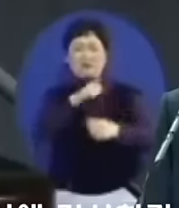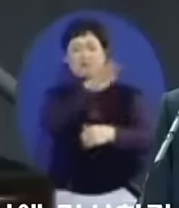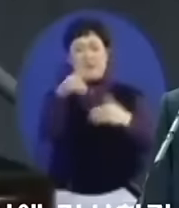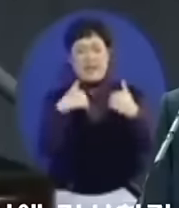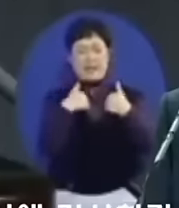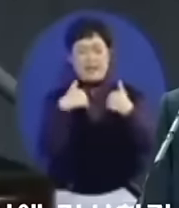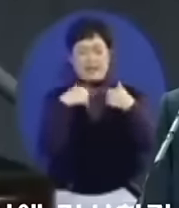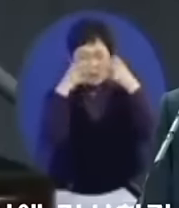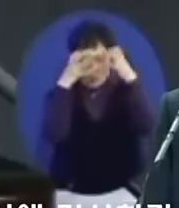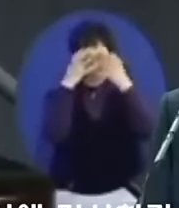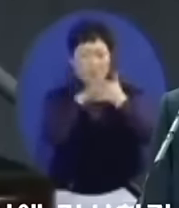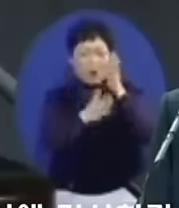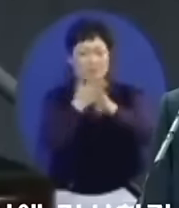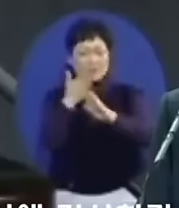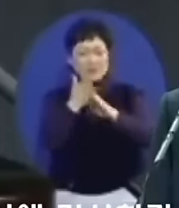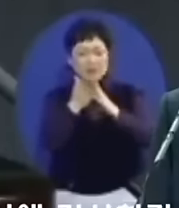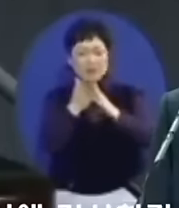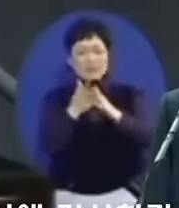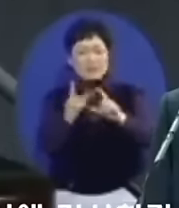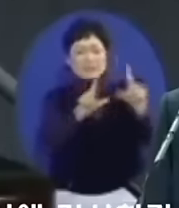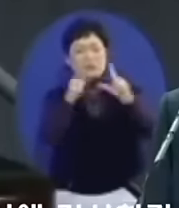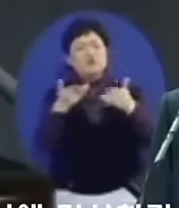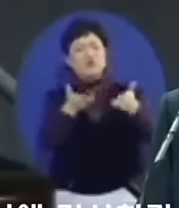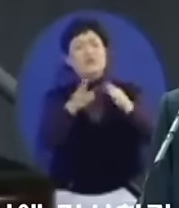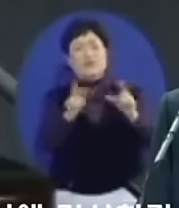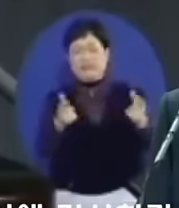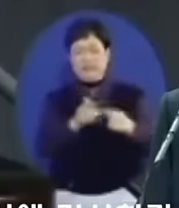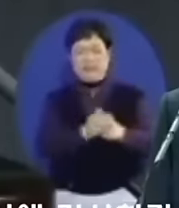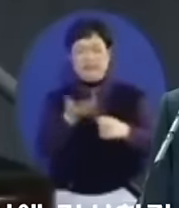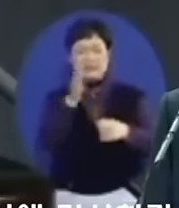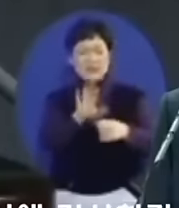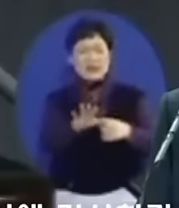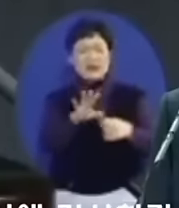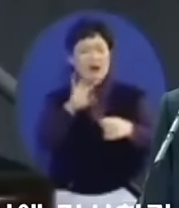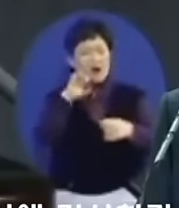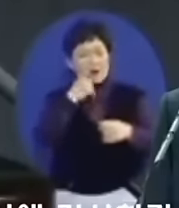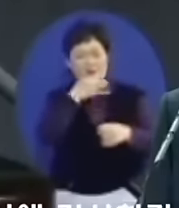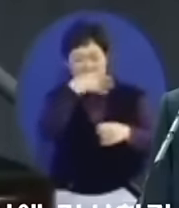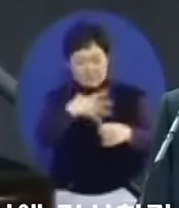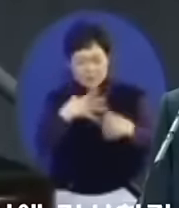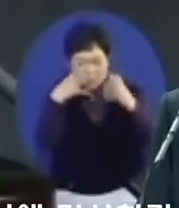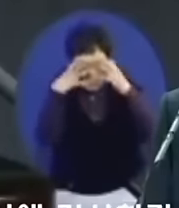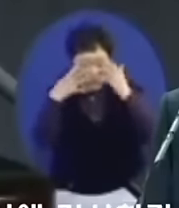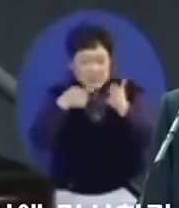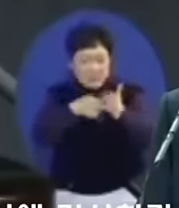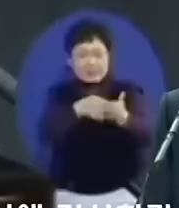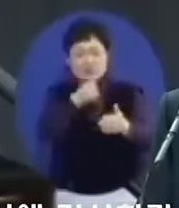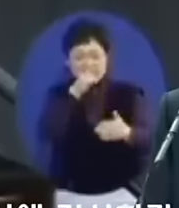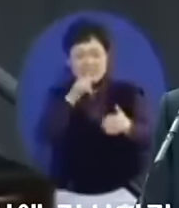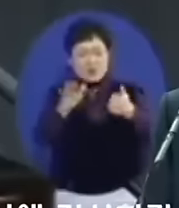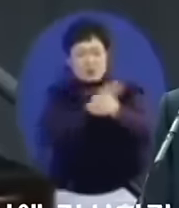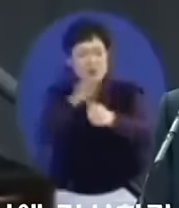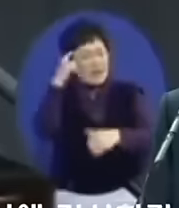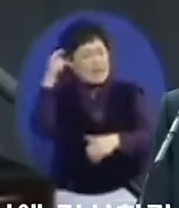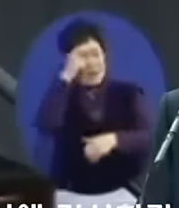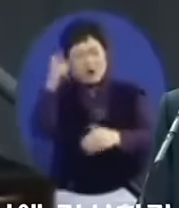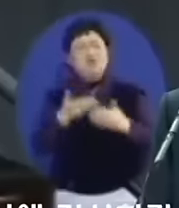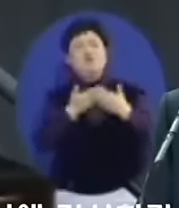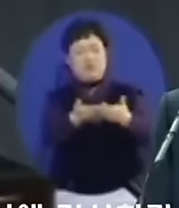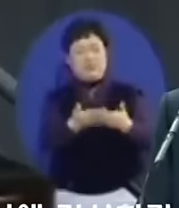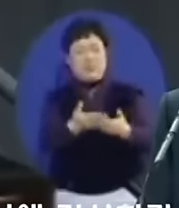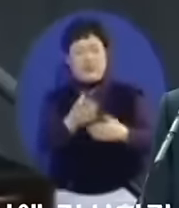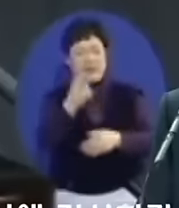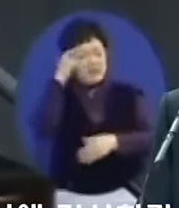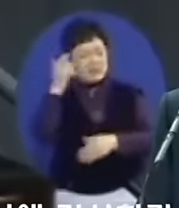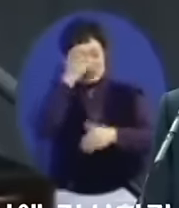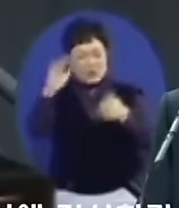우리에게 고통 없는 인생은 주지 않았었습니다. 그러나 고통을 극복하고 나갈 수 있는 위로의 영을 주신 것입니다.